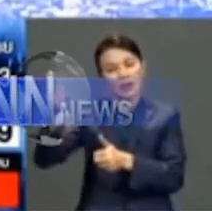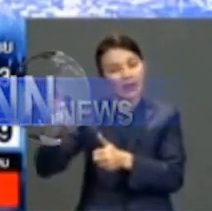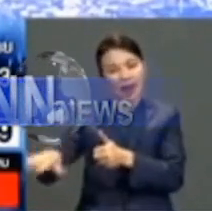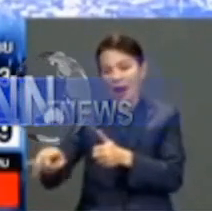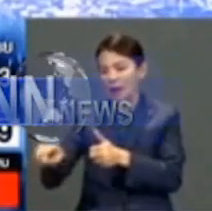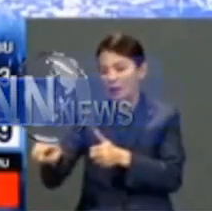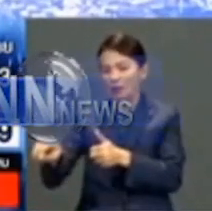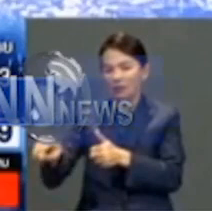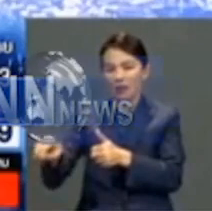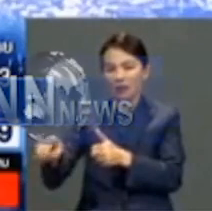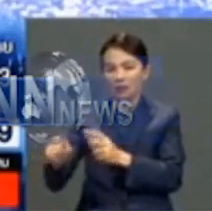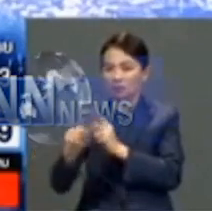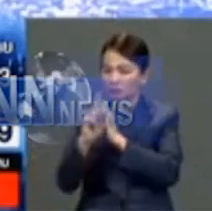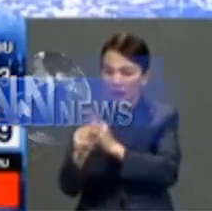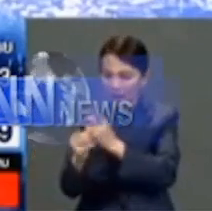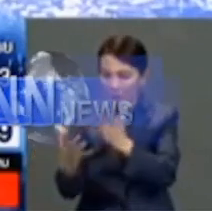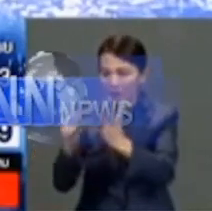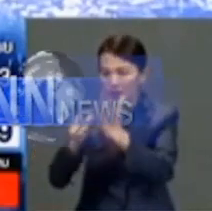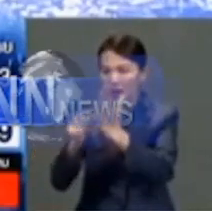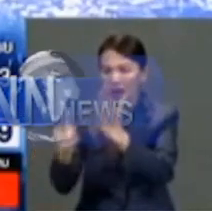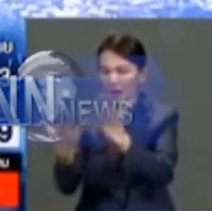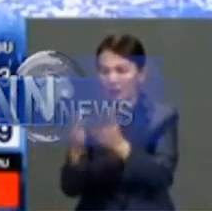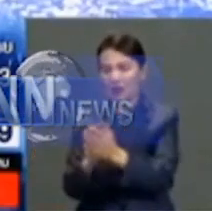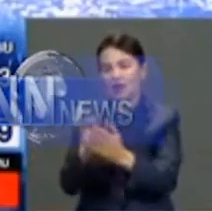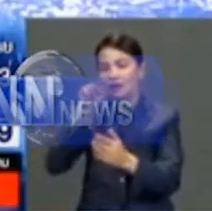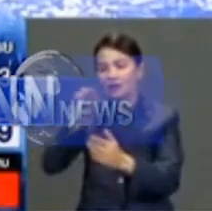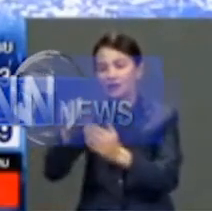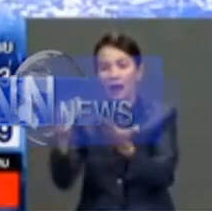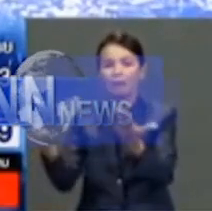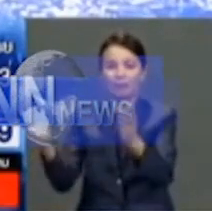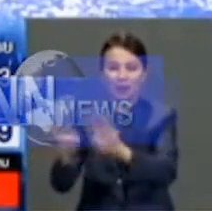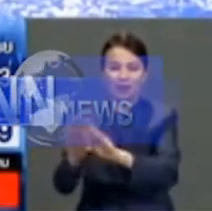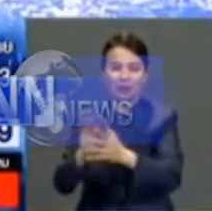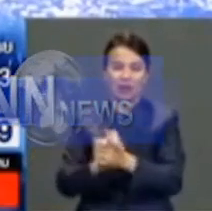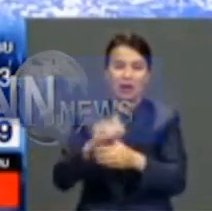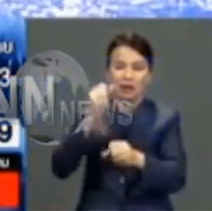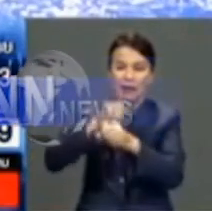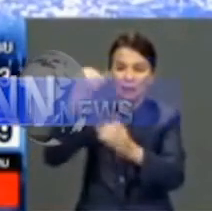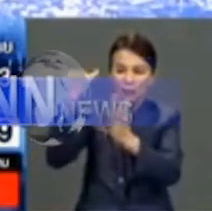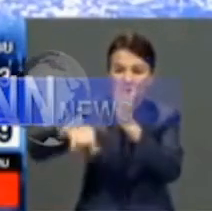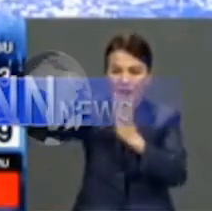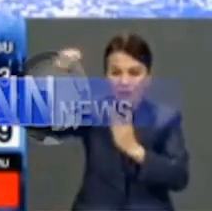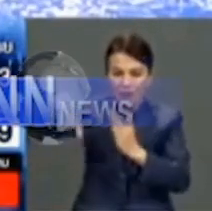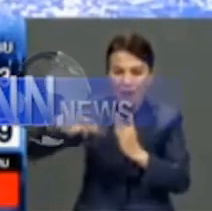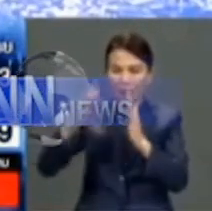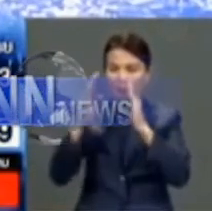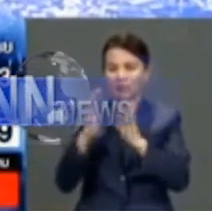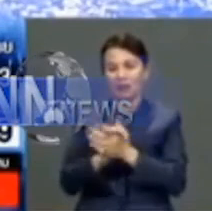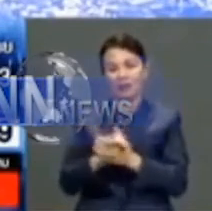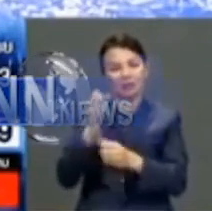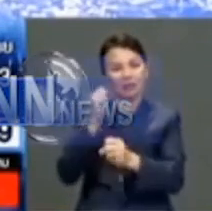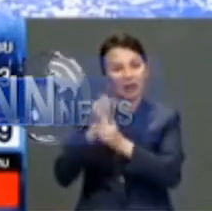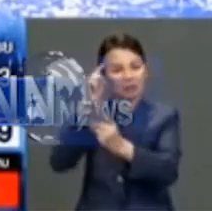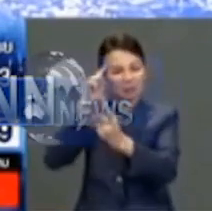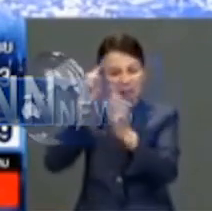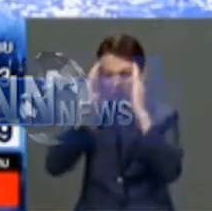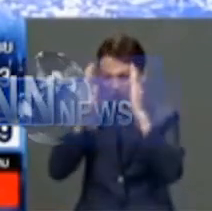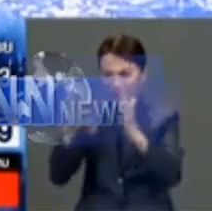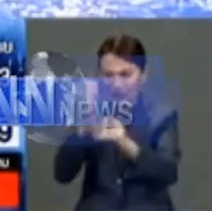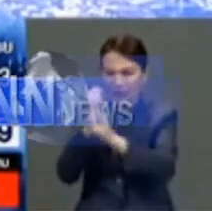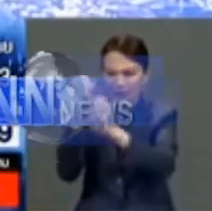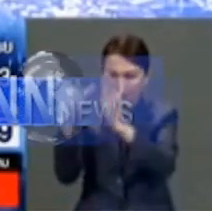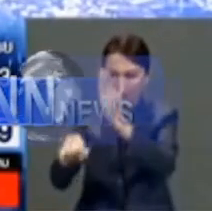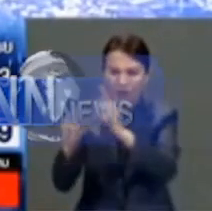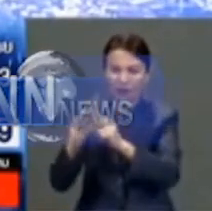2หลังมีการเปิดกิจกรรมหรือกิจการที่มีความเสี่ยงสูงซึ่งหลังจากนี้ก็ต้องมีการเร่งรัดเรื่องการวิจัยยาและก็วัคซีนอย่างจริง